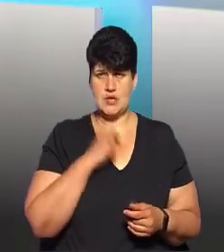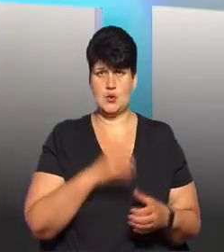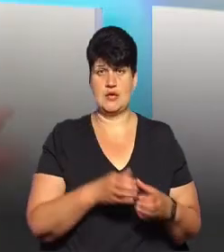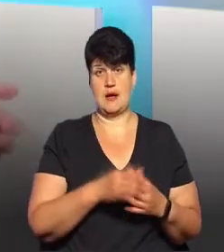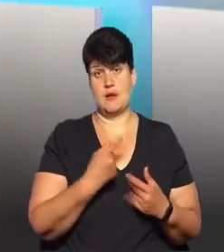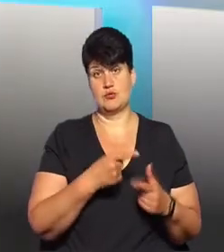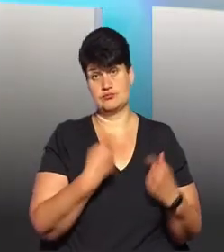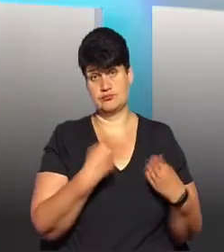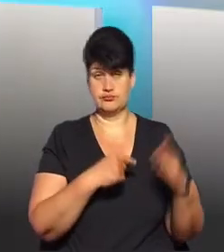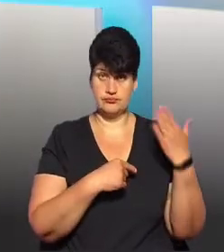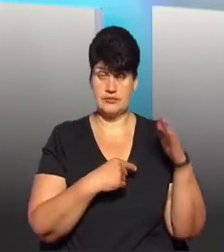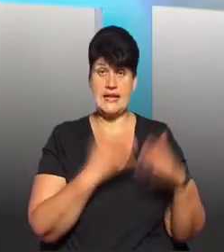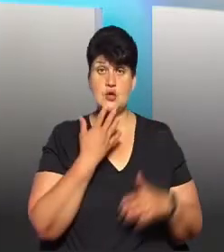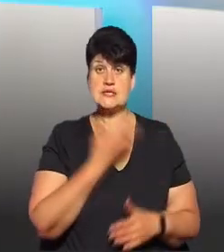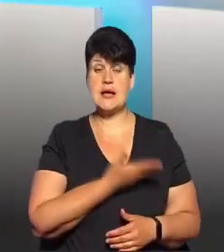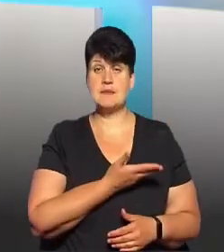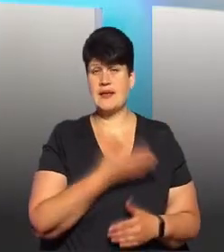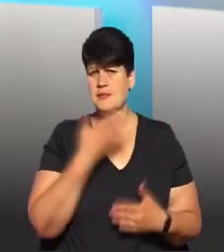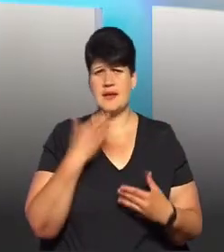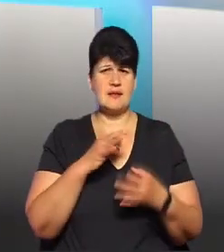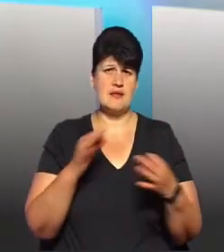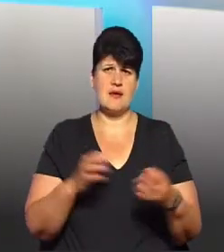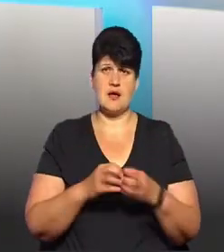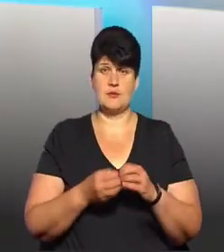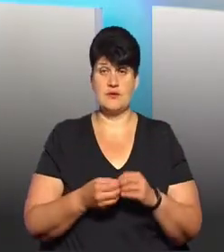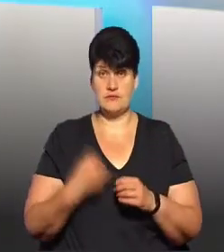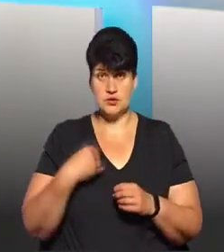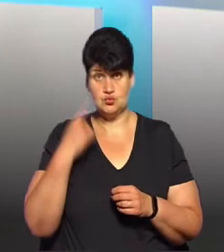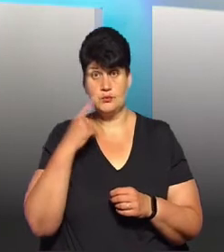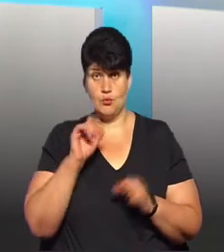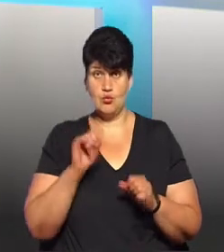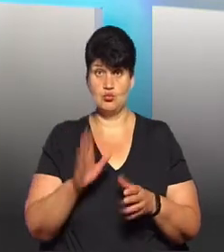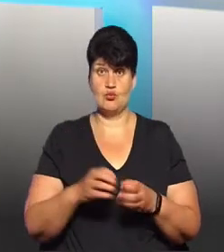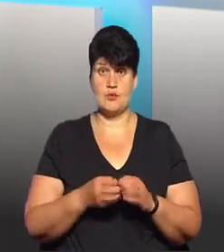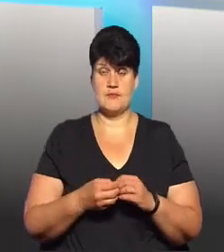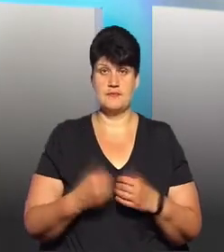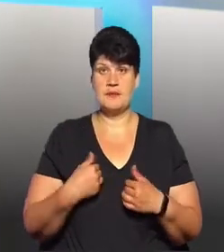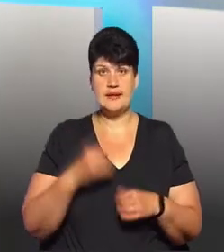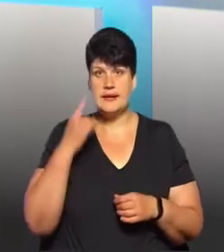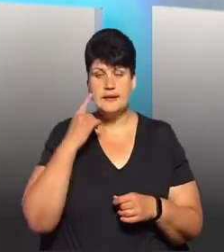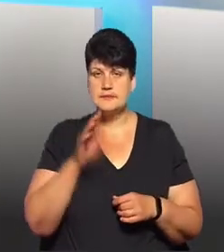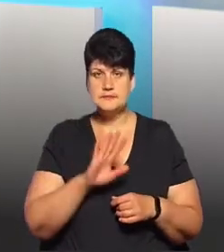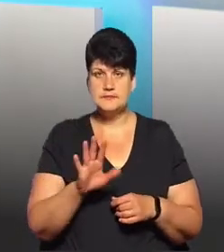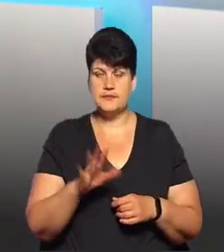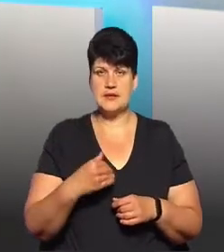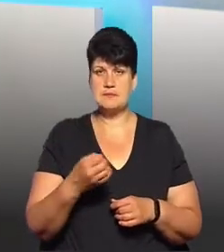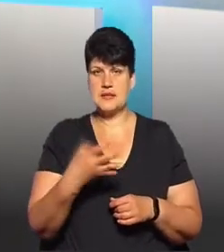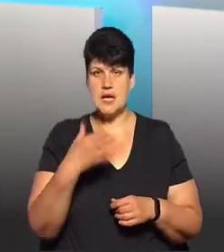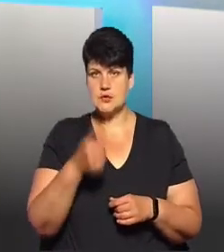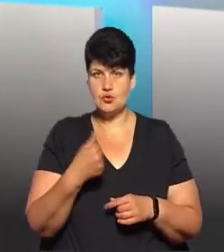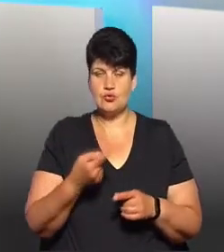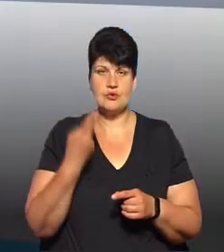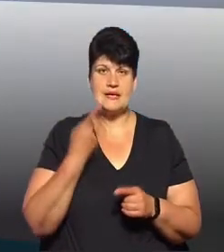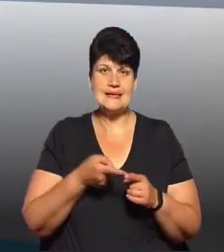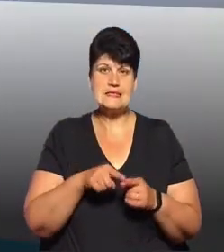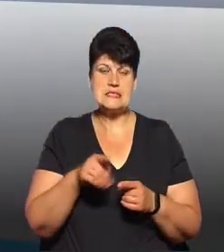Ну, і взагалі не мати ніяких проблем. Ну, ви ж очікували, що будуть якісь проблеми? Ні, в принципі, ми не очікуємо, тому що у нас з 15-го року такі артисти виступають. І